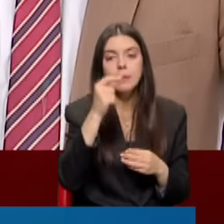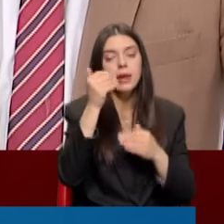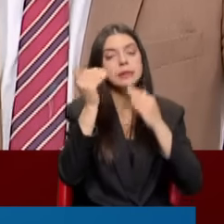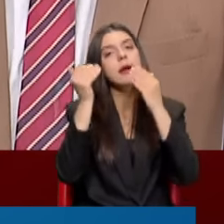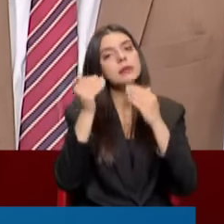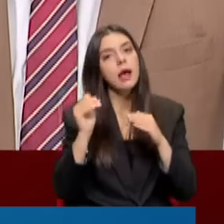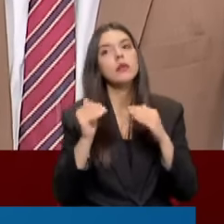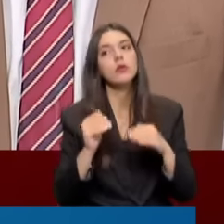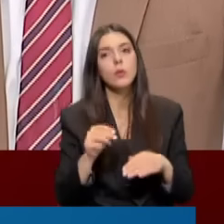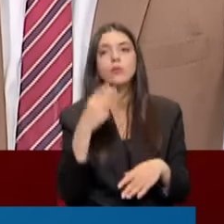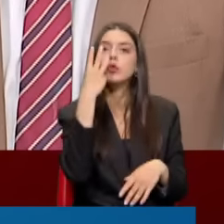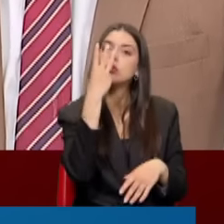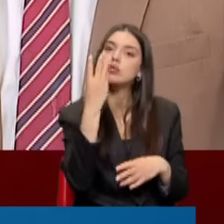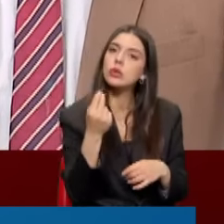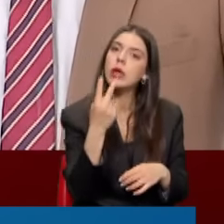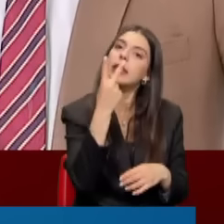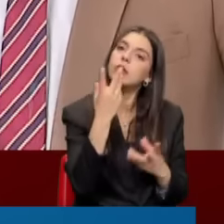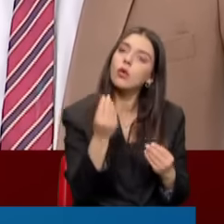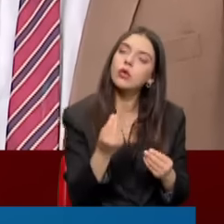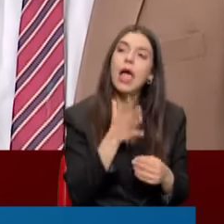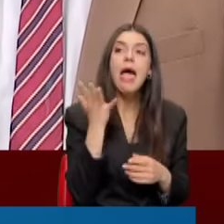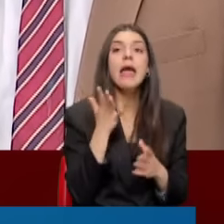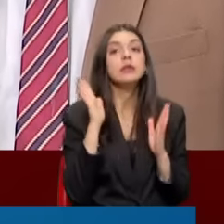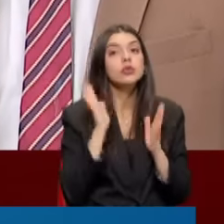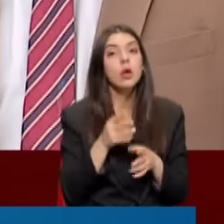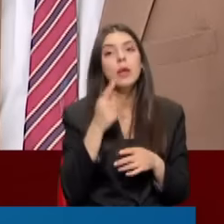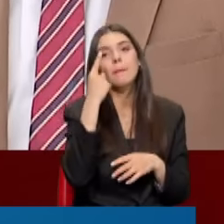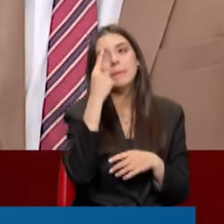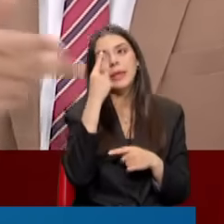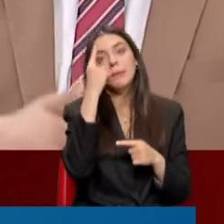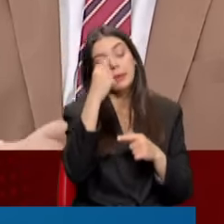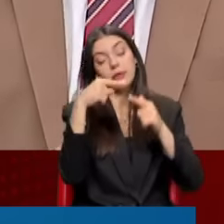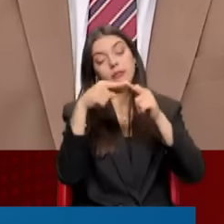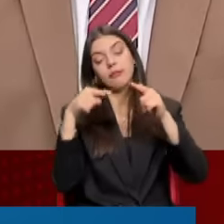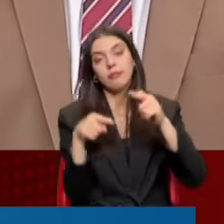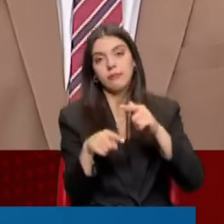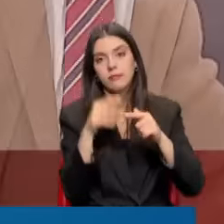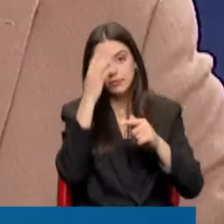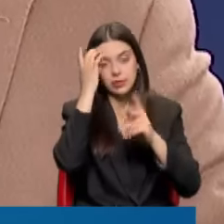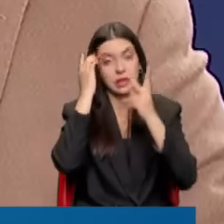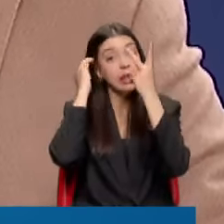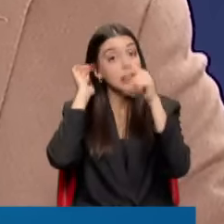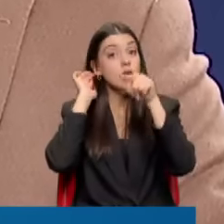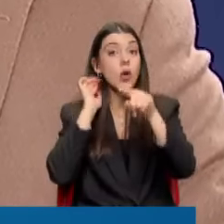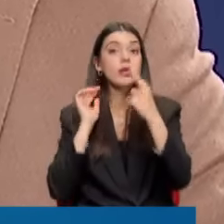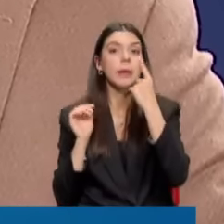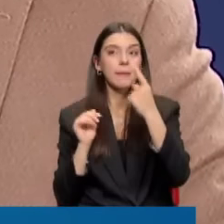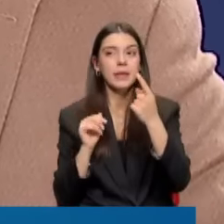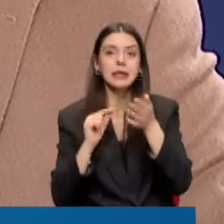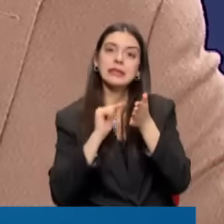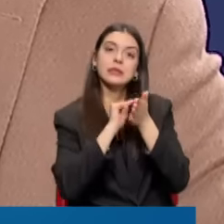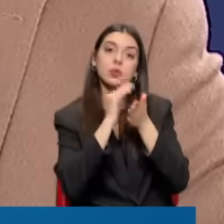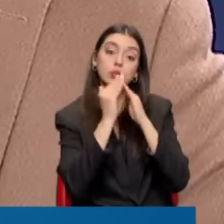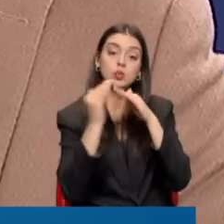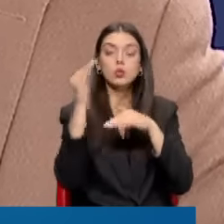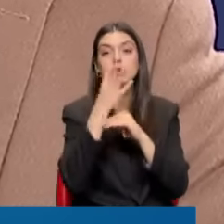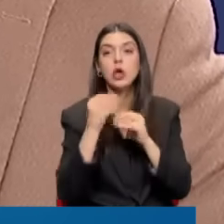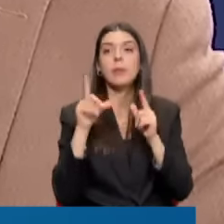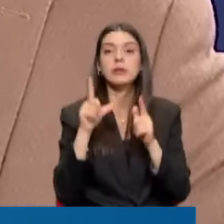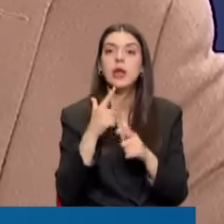başlıyor 3 oluyor 2 oluyor en son işte 1in altına kadar düştü Erdoğan diyor ki 2.1 in şeyinde olmalı üstünde